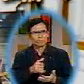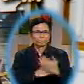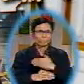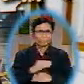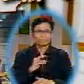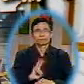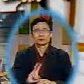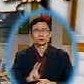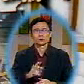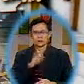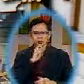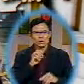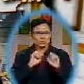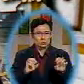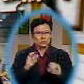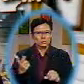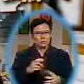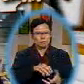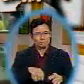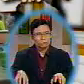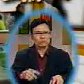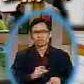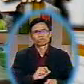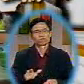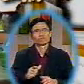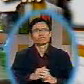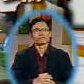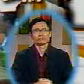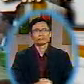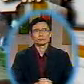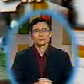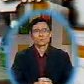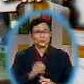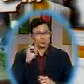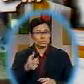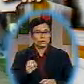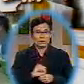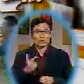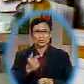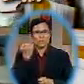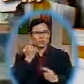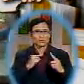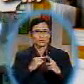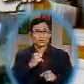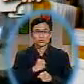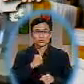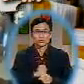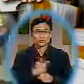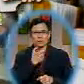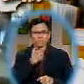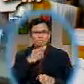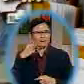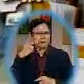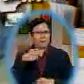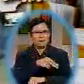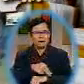個信息比開更多間咧，我相信嚟得更加重要添。 為咗創造更多聽障人士嘅就業機會，曾志偉構思咗一個